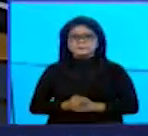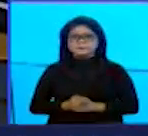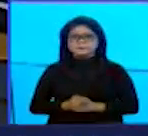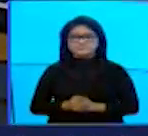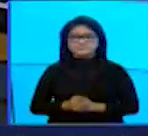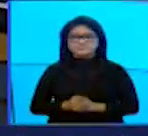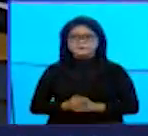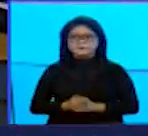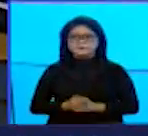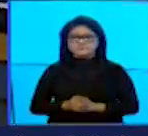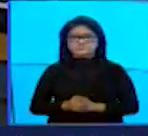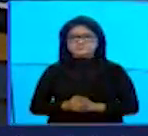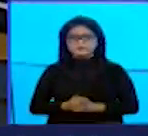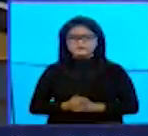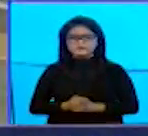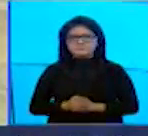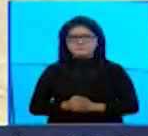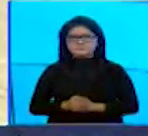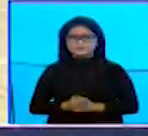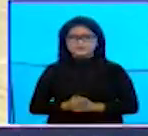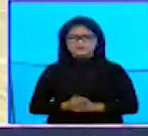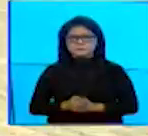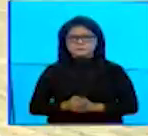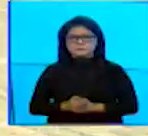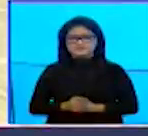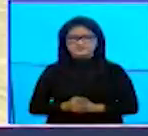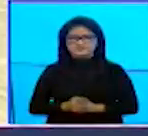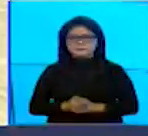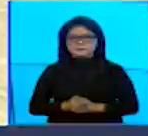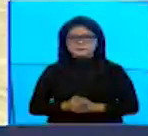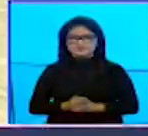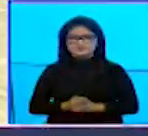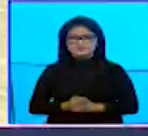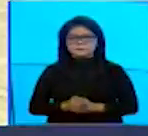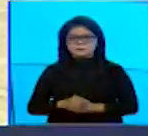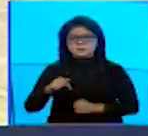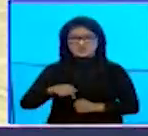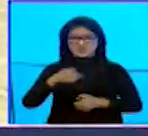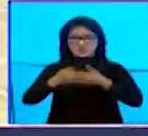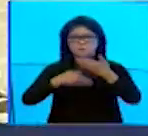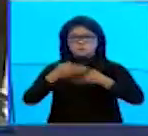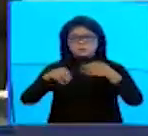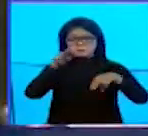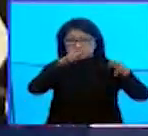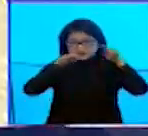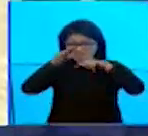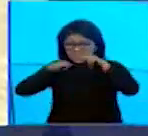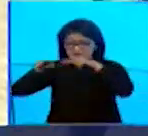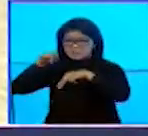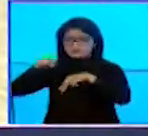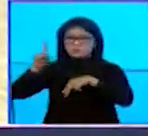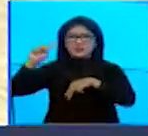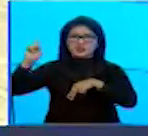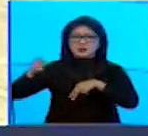Oh iya baik Tommy dan juga pemirsa saat ini proses pencarian terkait hilang kontaknya